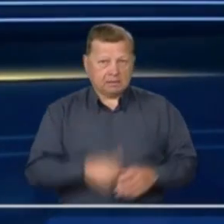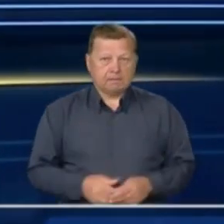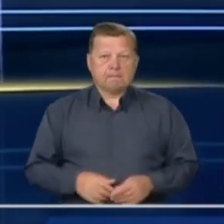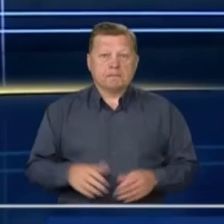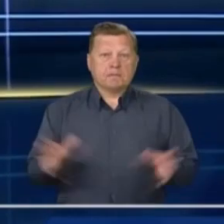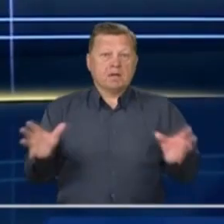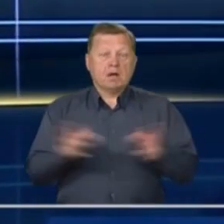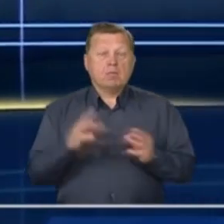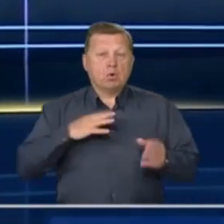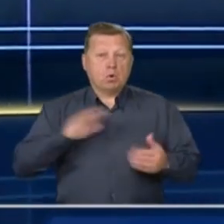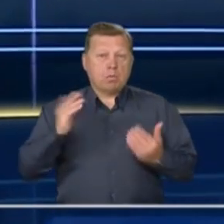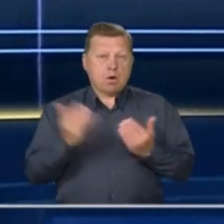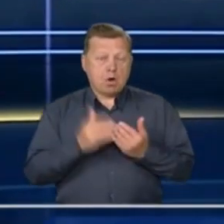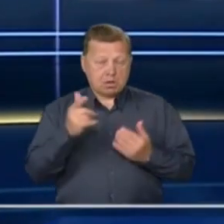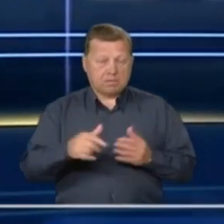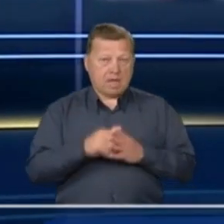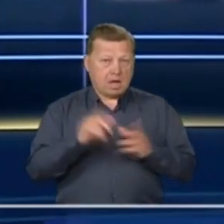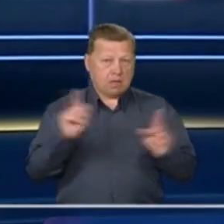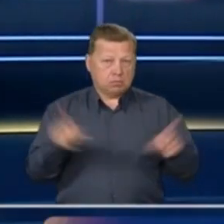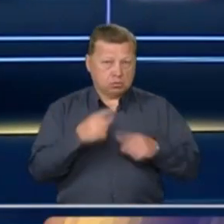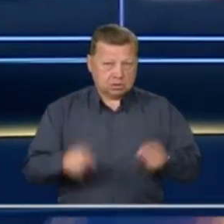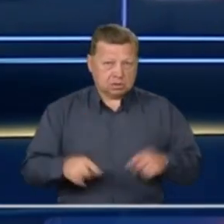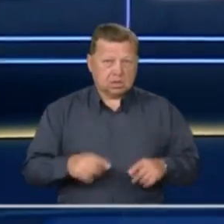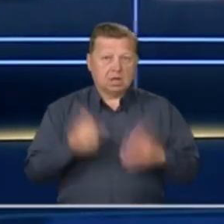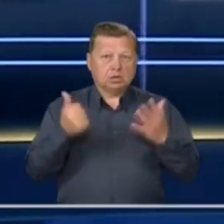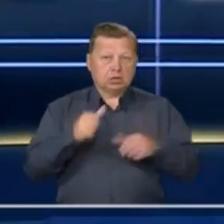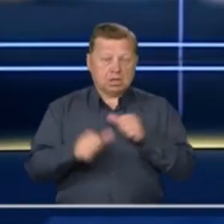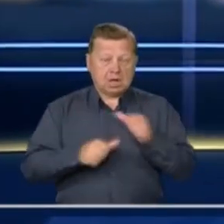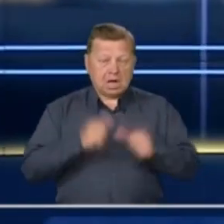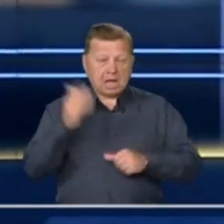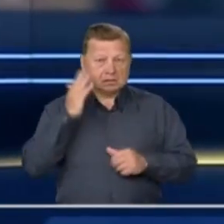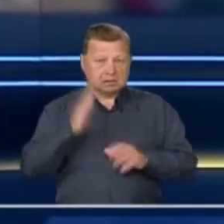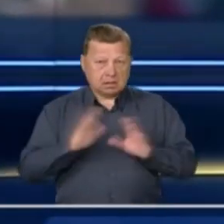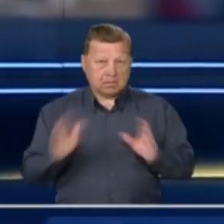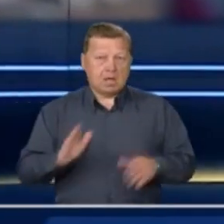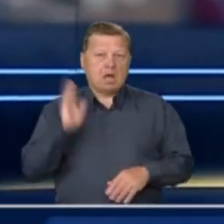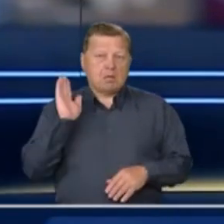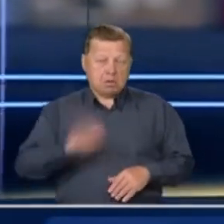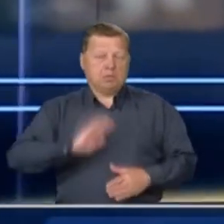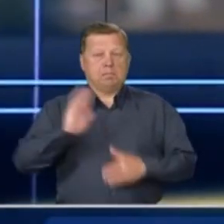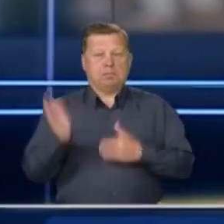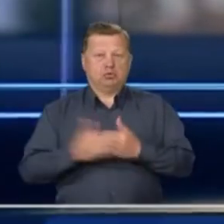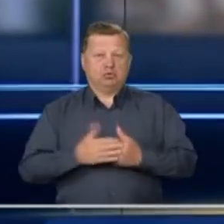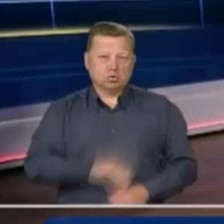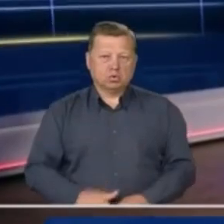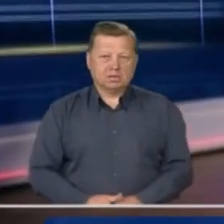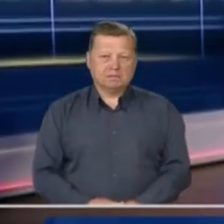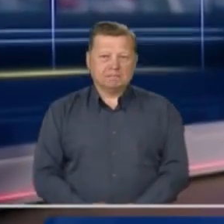Para poznała się na planie teledysku. Po 6 latach znajomości postanowili sformalizować związek.